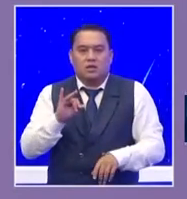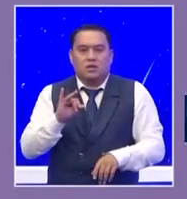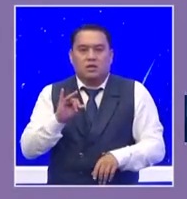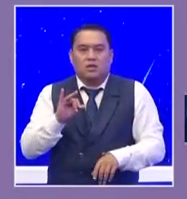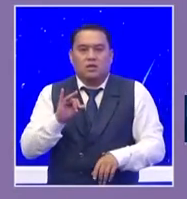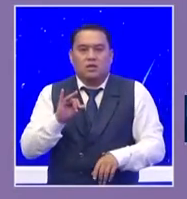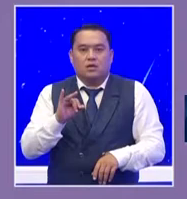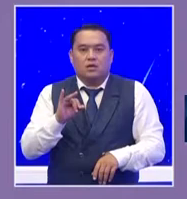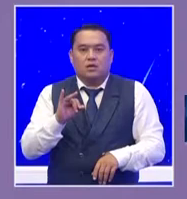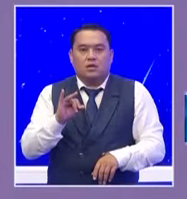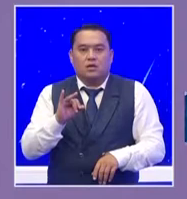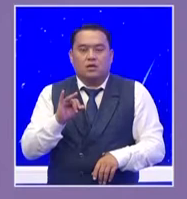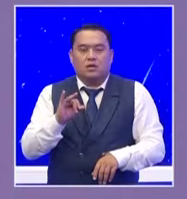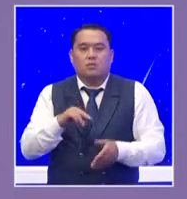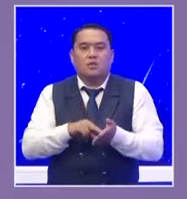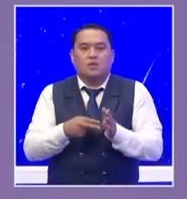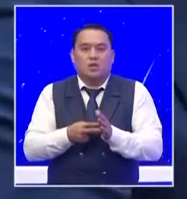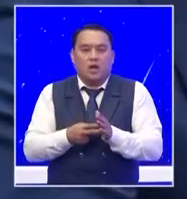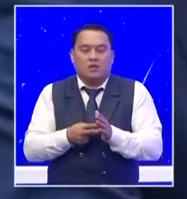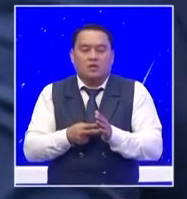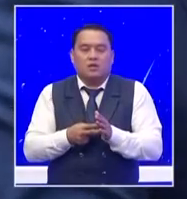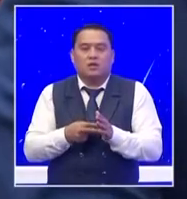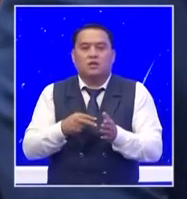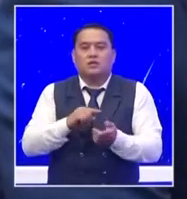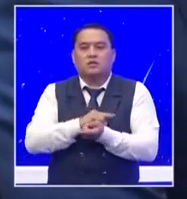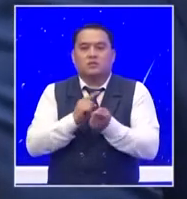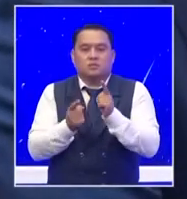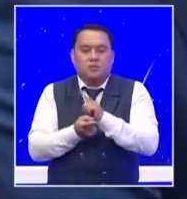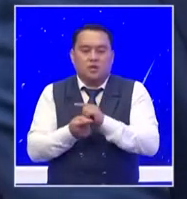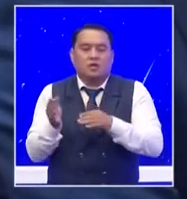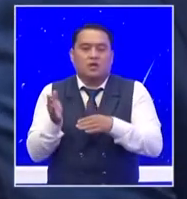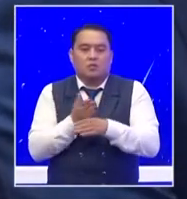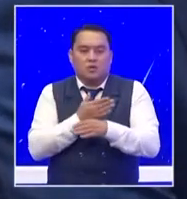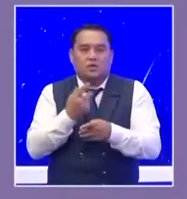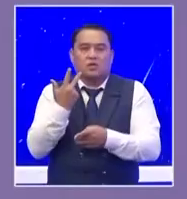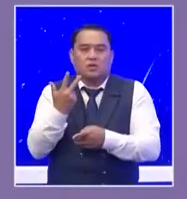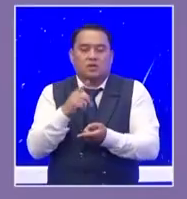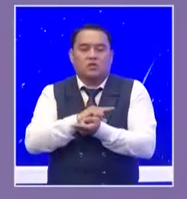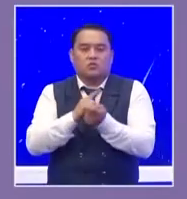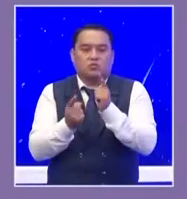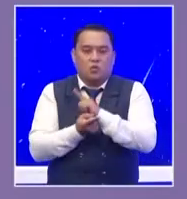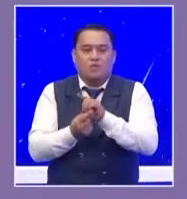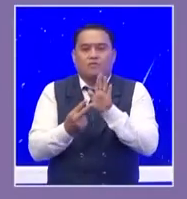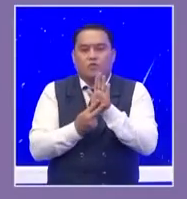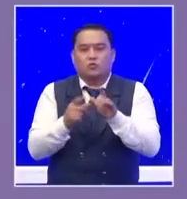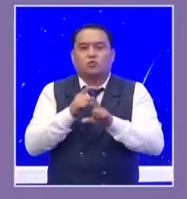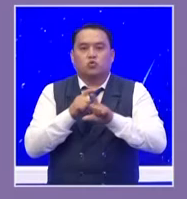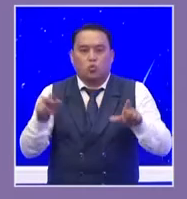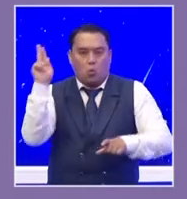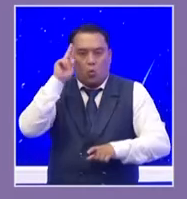Часть из них именно в плане ликвидации трехсменного образования. В этом году мы сдадим 8 школ.